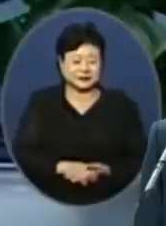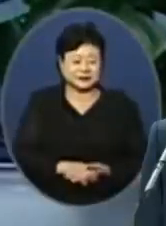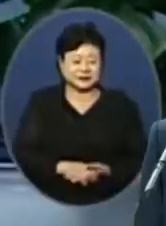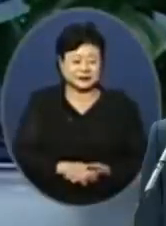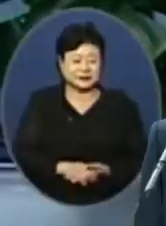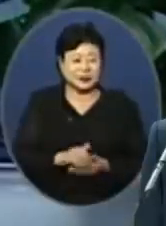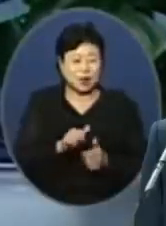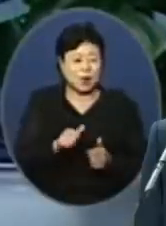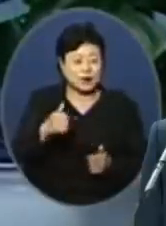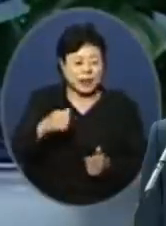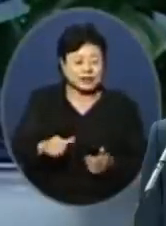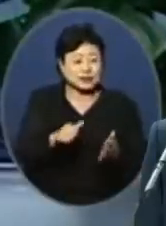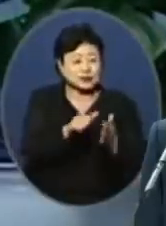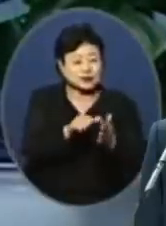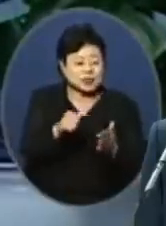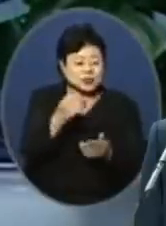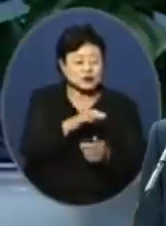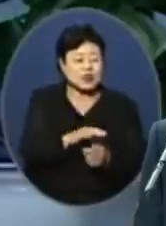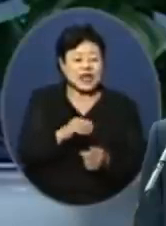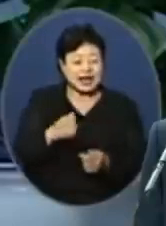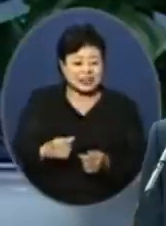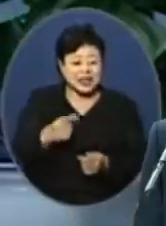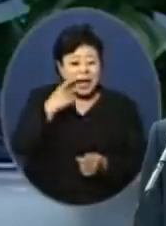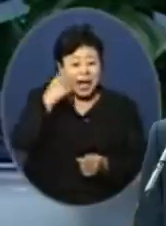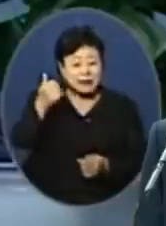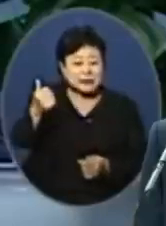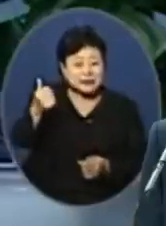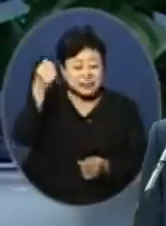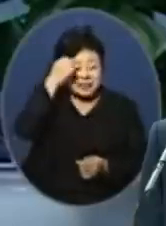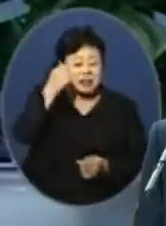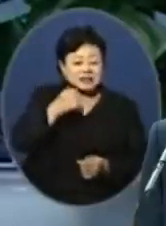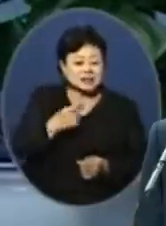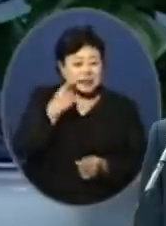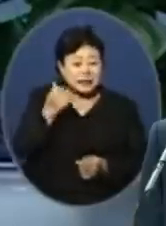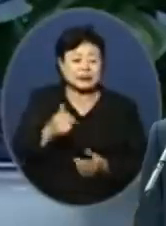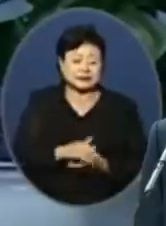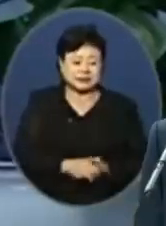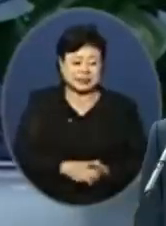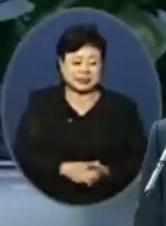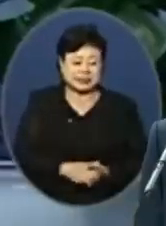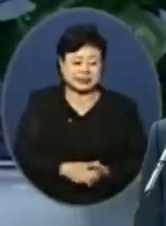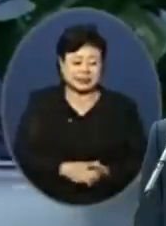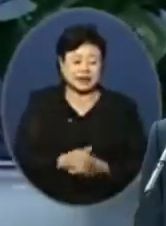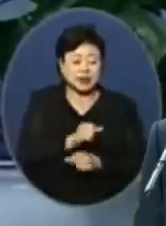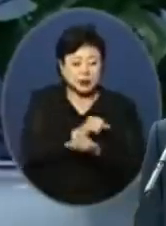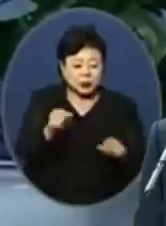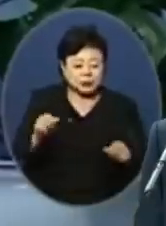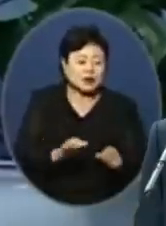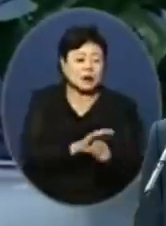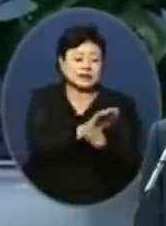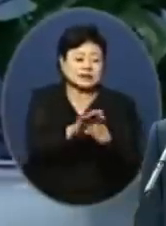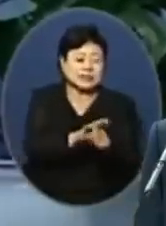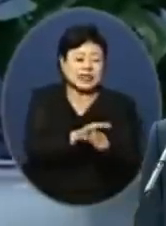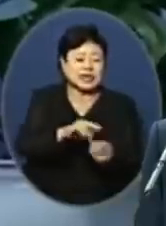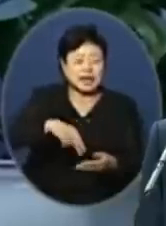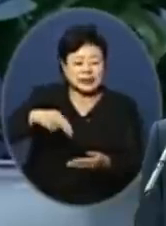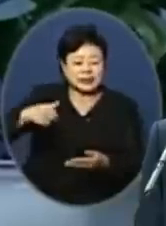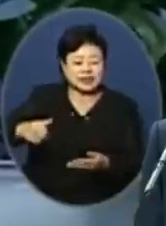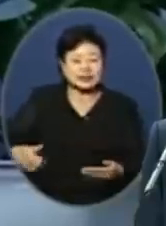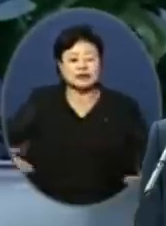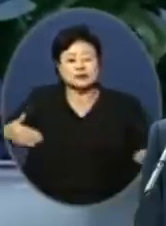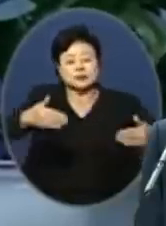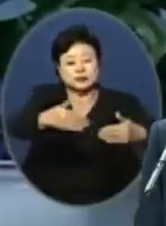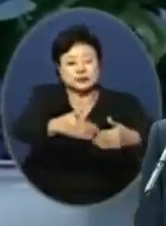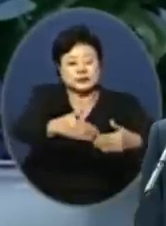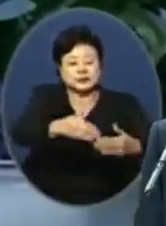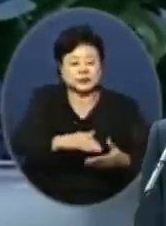혼의 아들이고 둘째 아들은 육의 아들이고 아버지는 영적인 아버지였습니다. 용서와 사랑으로 탕자를 품에 품는